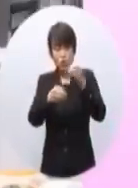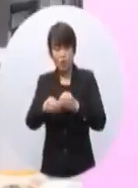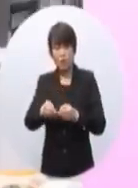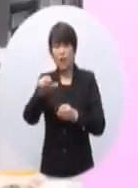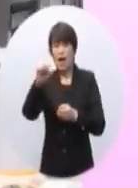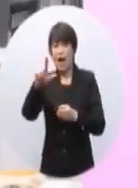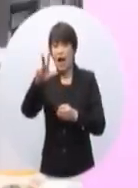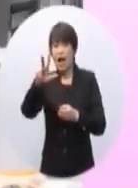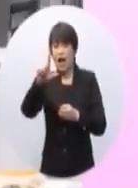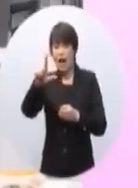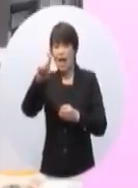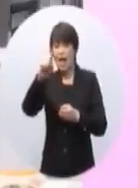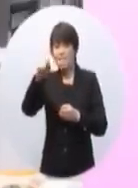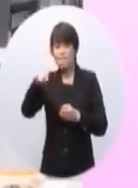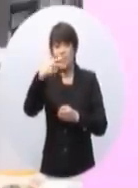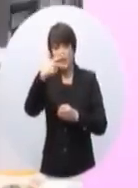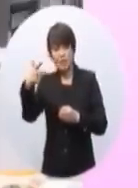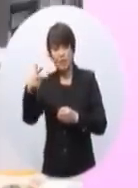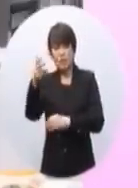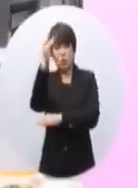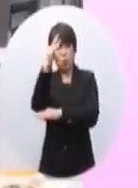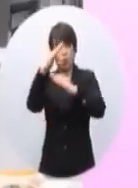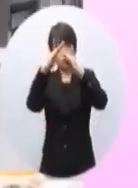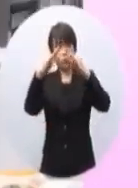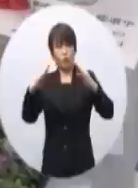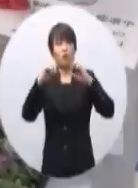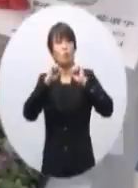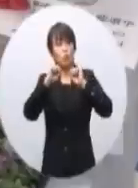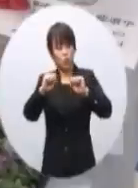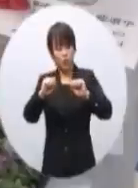ンジメントの園芸講習会も開催します。